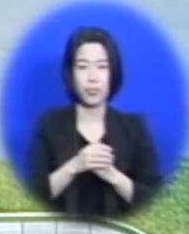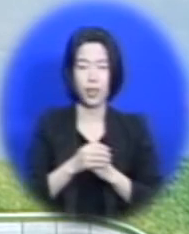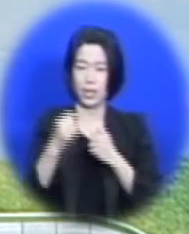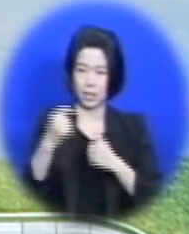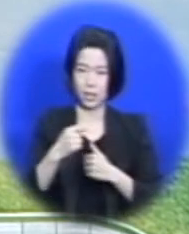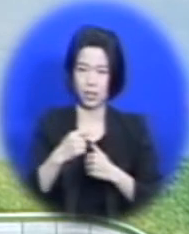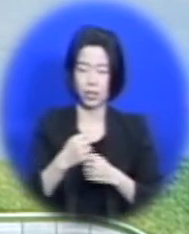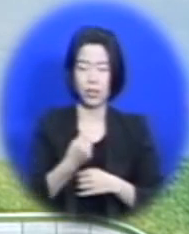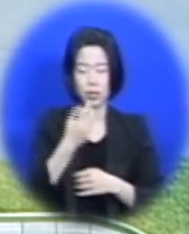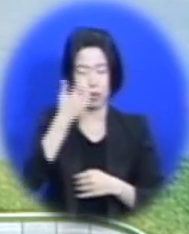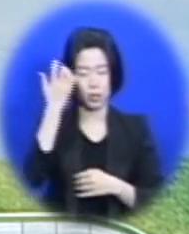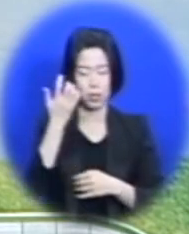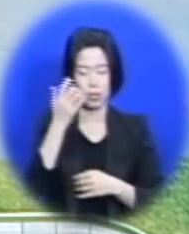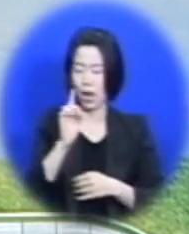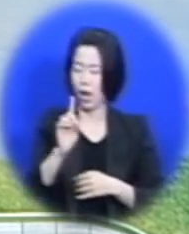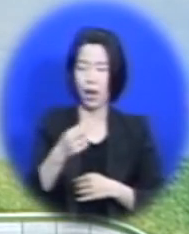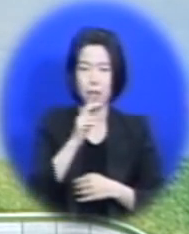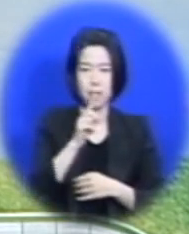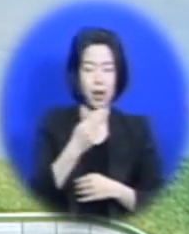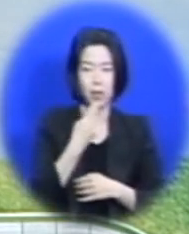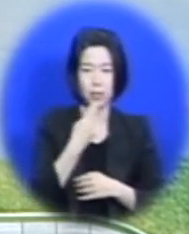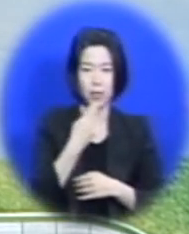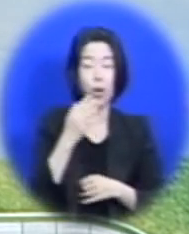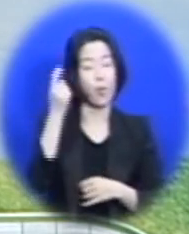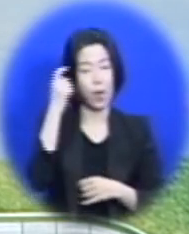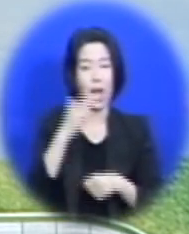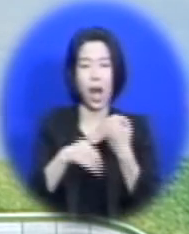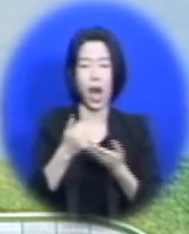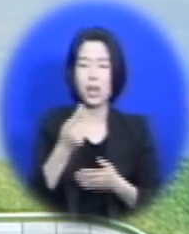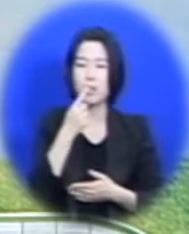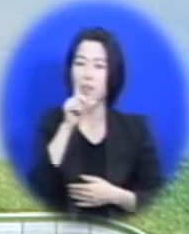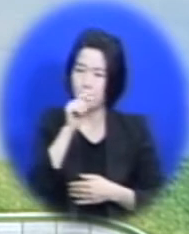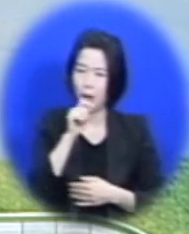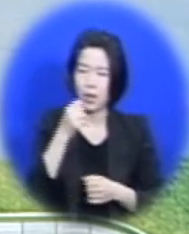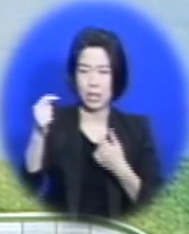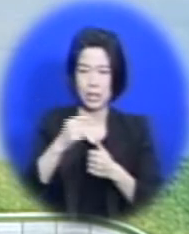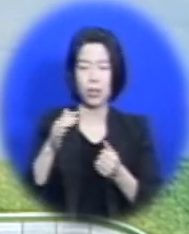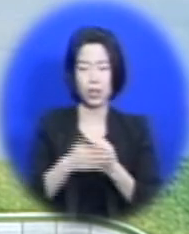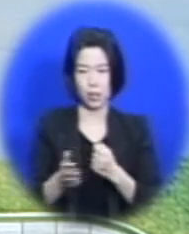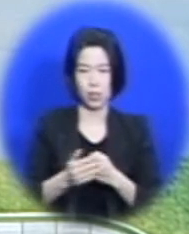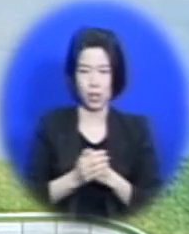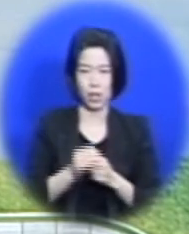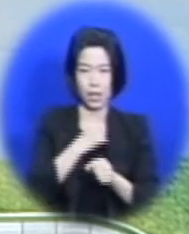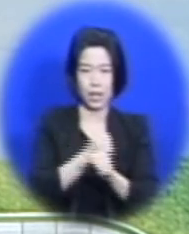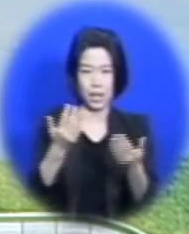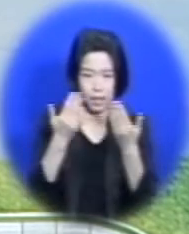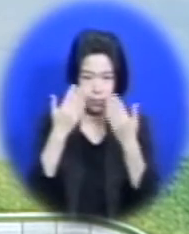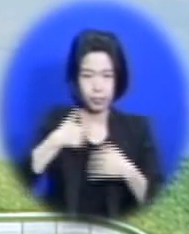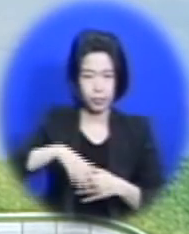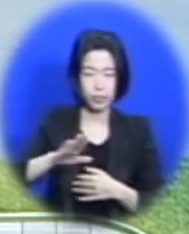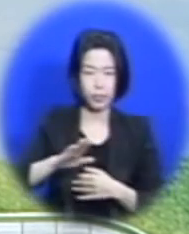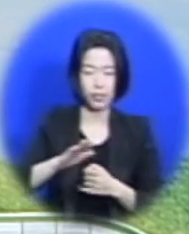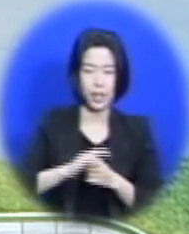요셉은 아무 말을 하지 않습니다. 하나님이 입을 다물라 하시니까. 감옥에 갔는데 세상에 이게